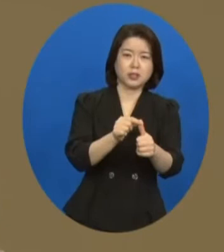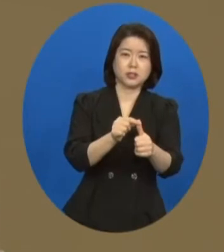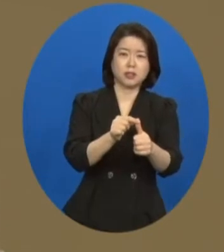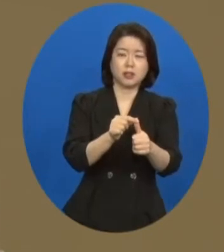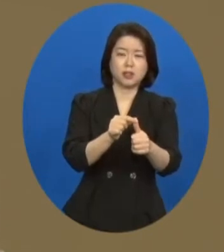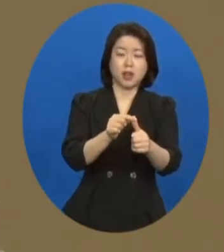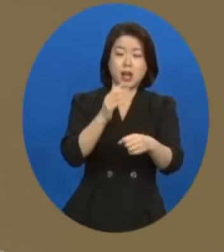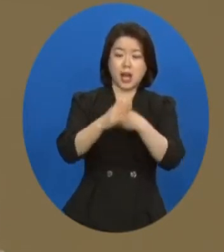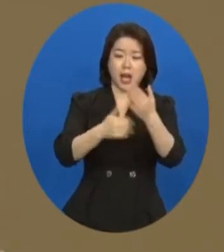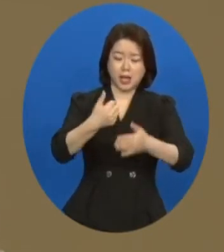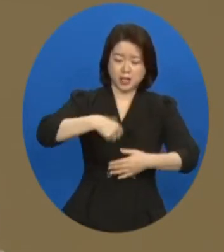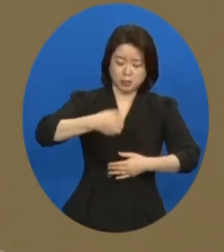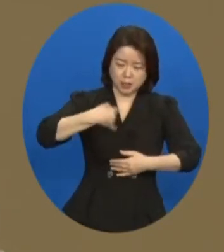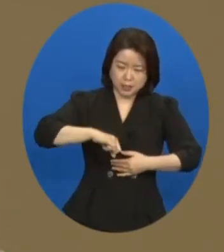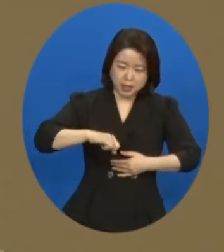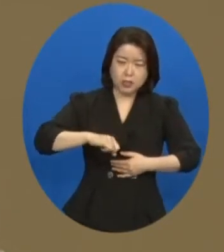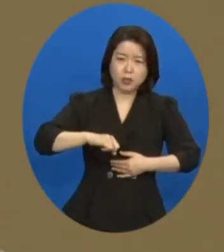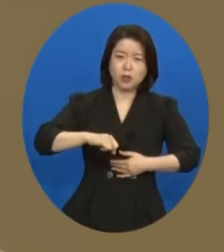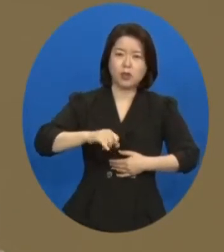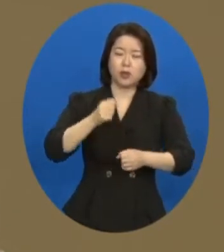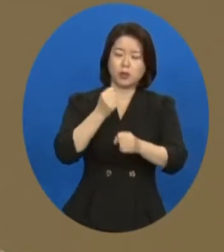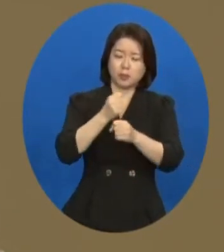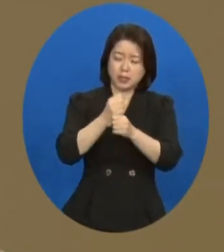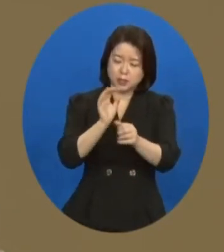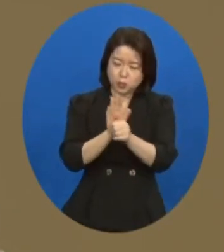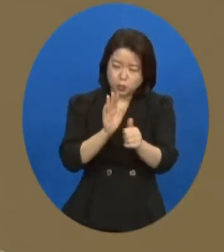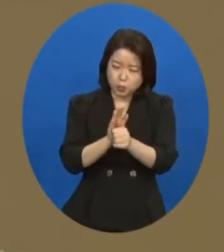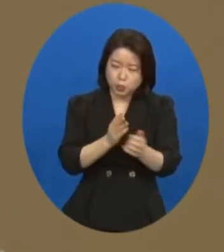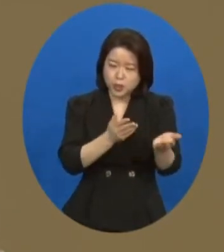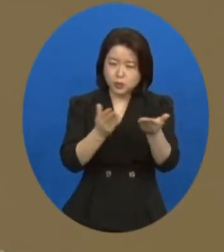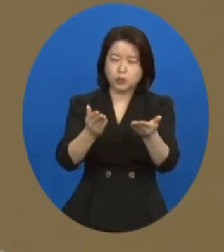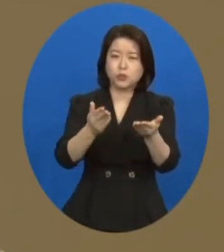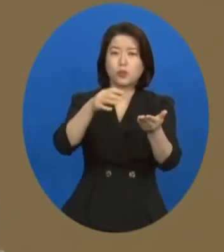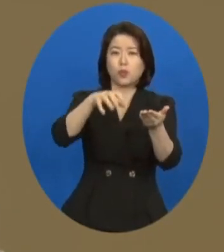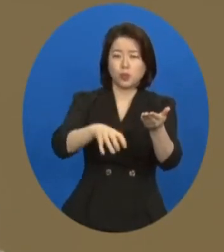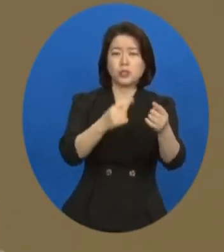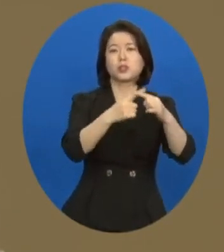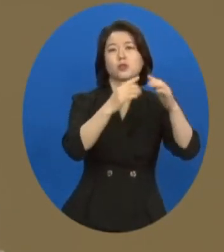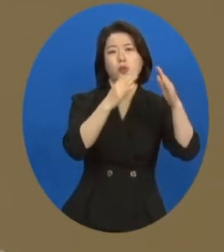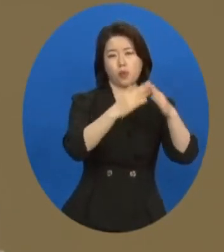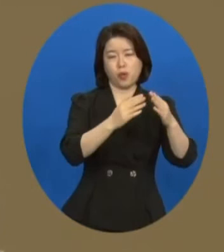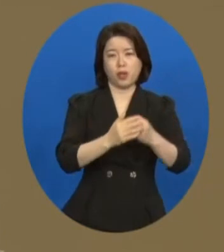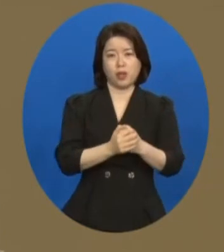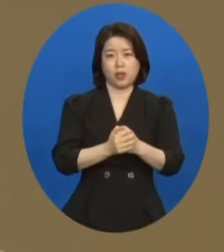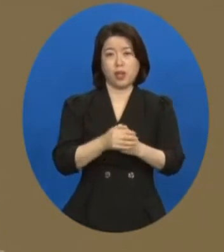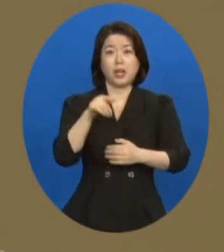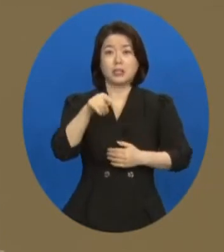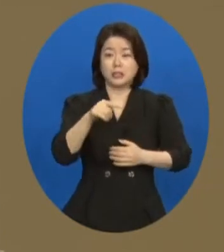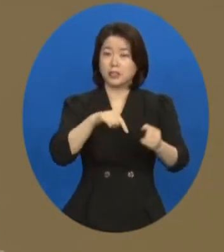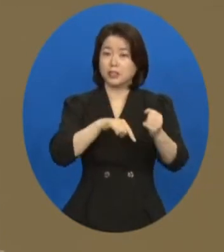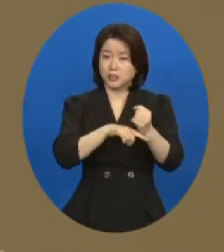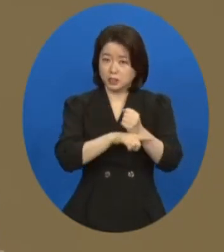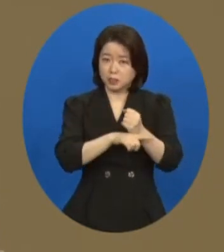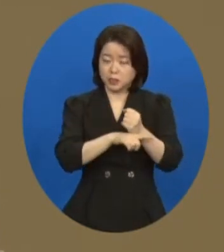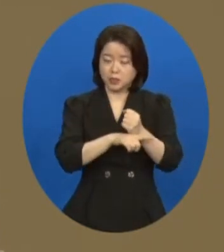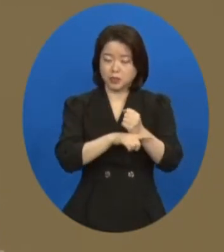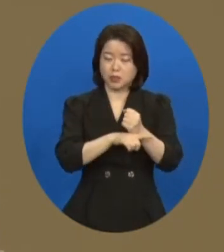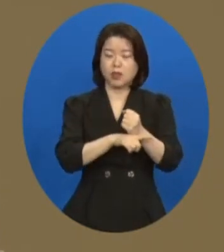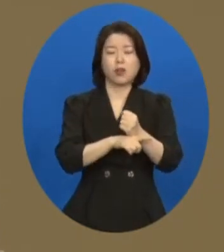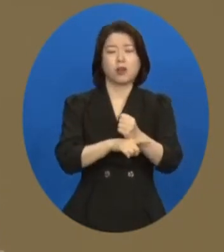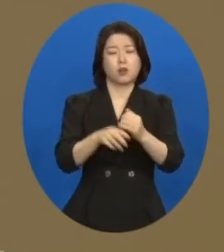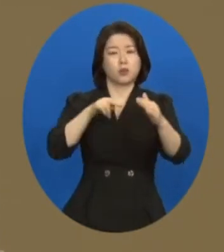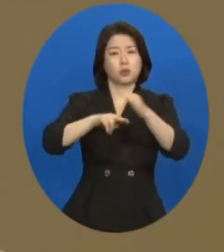하나님의 자녀 되게 만드는 곳이 교회라는 것이고 그런 뜻에서 교회가 도피 성인